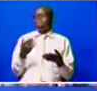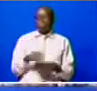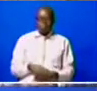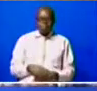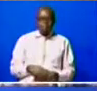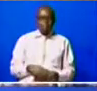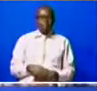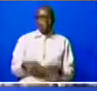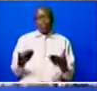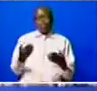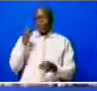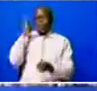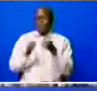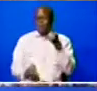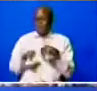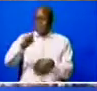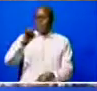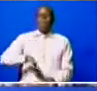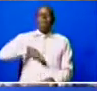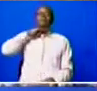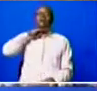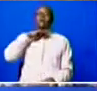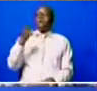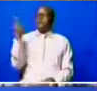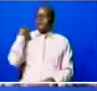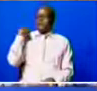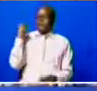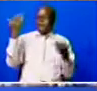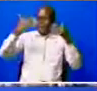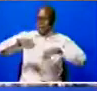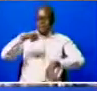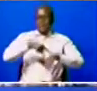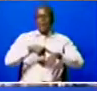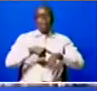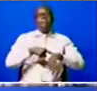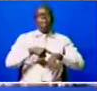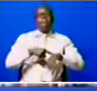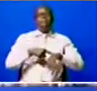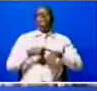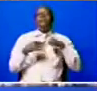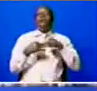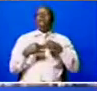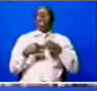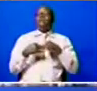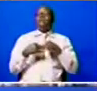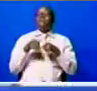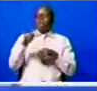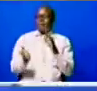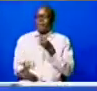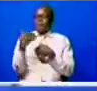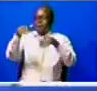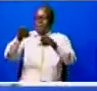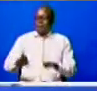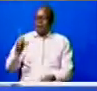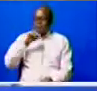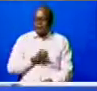ya Mungu ndo amependelea amekufa jana usiku saa 2. Leo asubuhi ndo nimeenda kumzika. Kwa